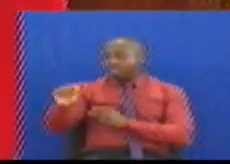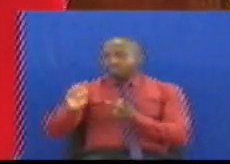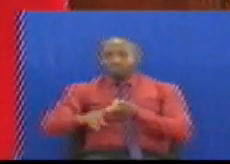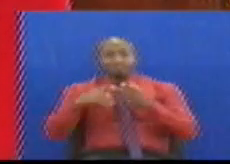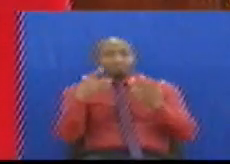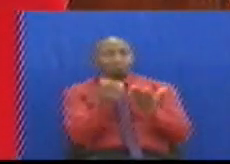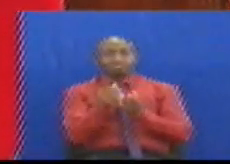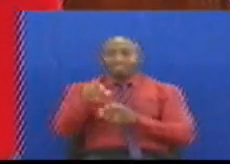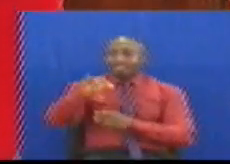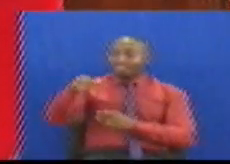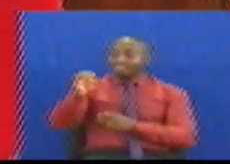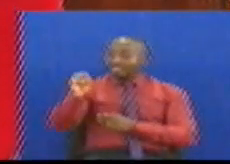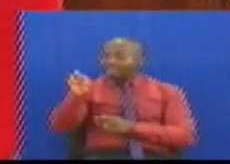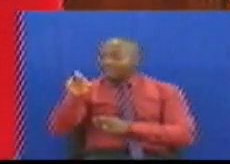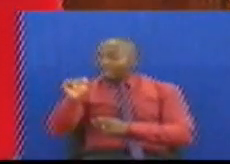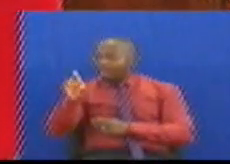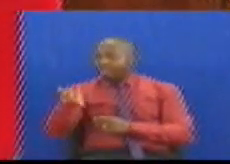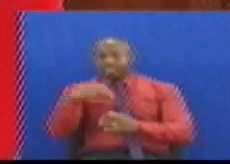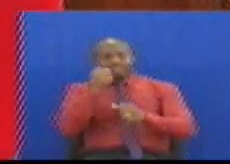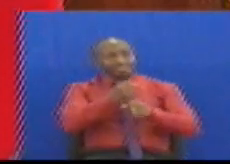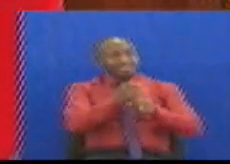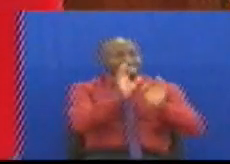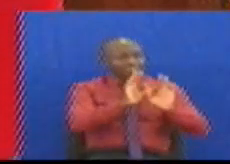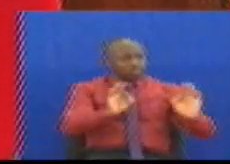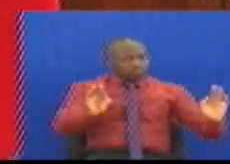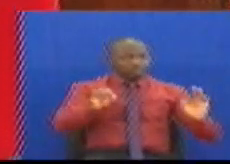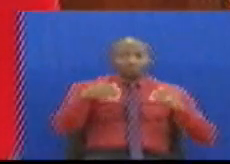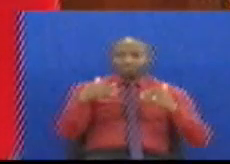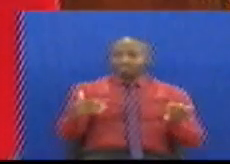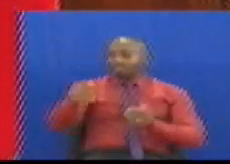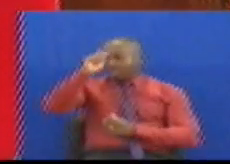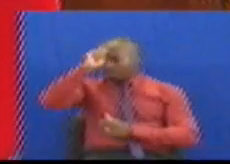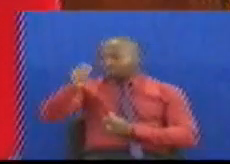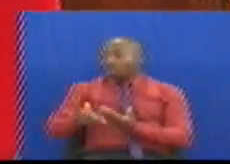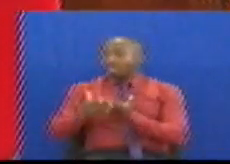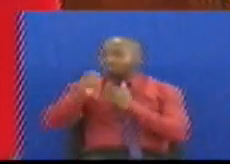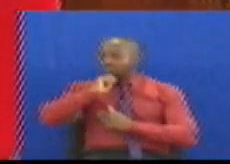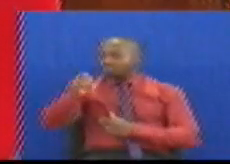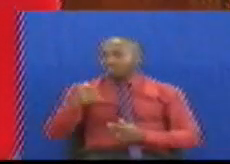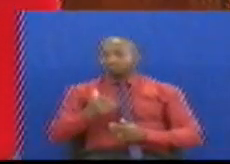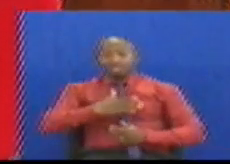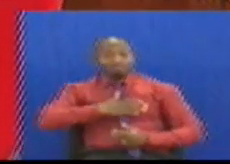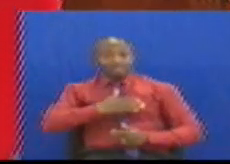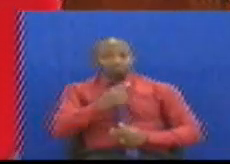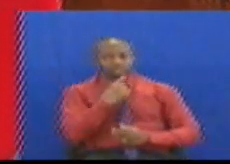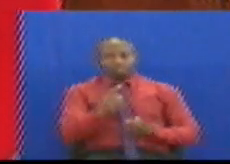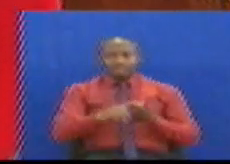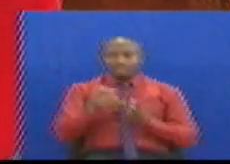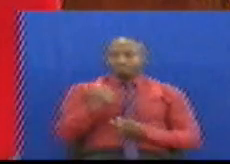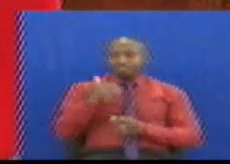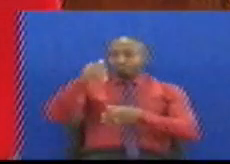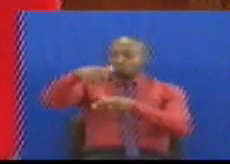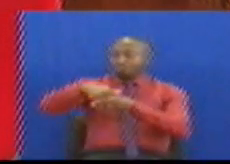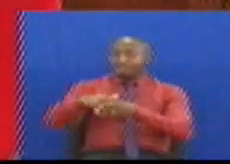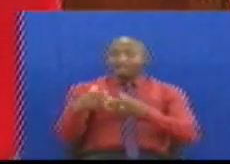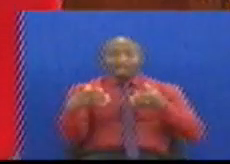na Jeladi Mweli naye anafanya kazi vizuri sana. Kwa Mheshimiwa Naibu Spika, ningetaka hili niliseme kwamba mimi kama mjumbe wa kamati